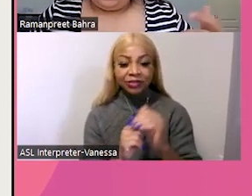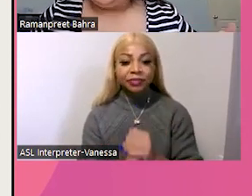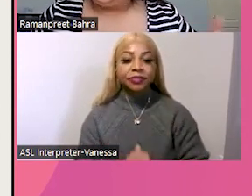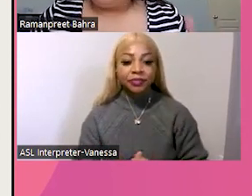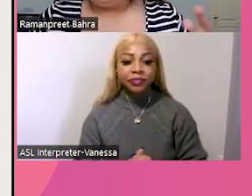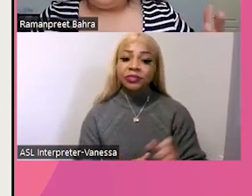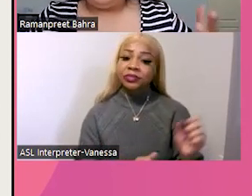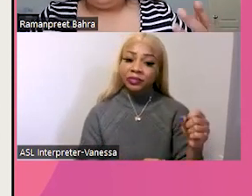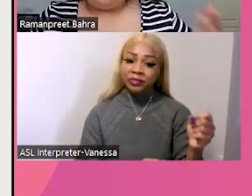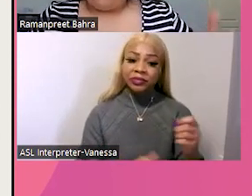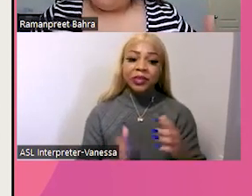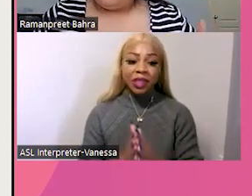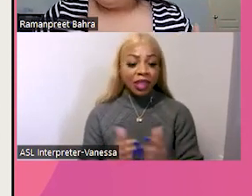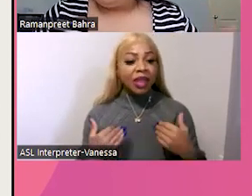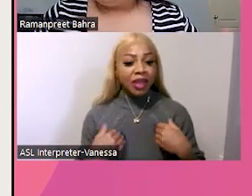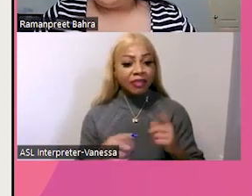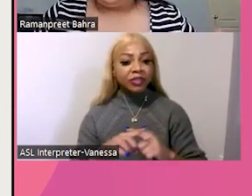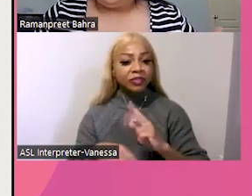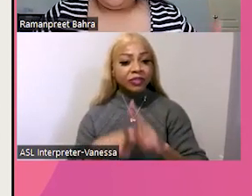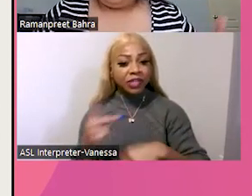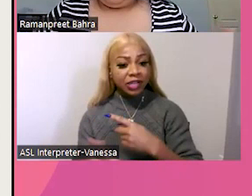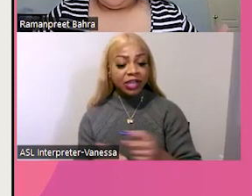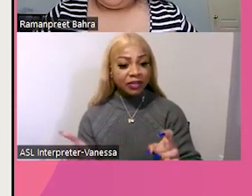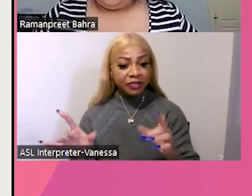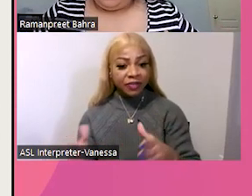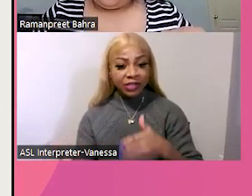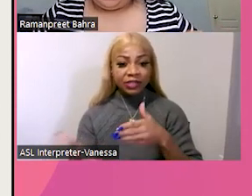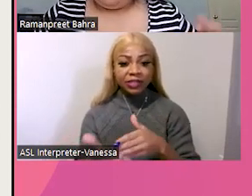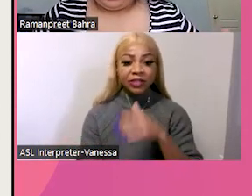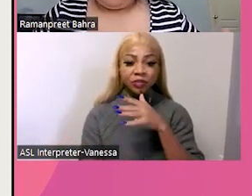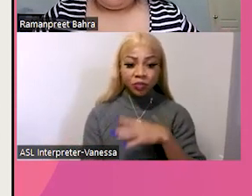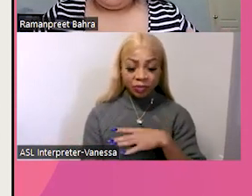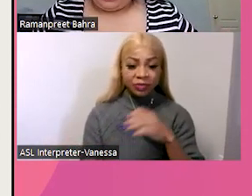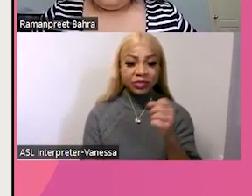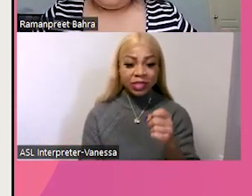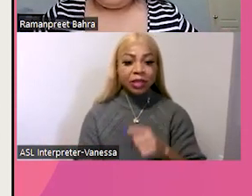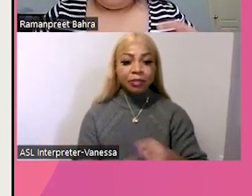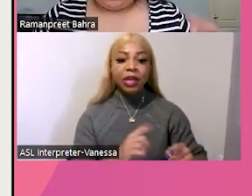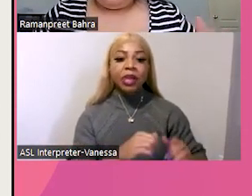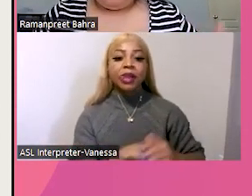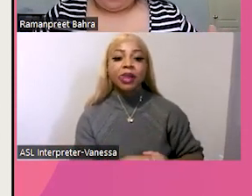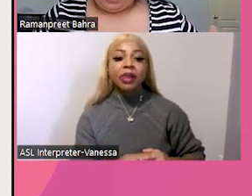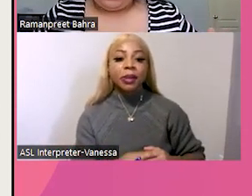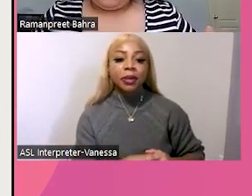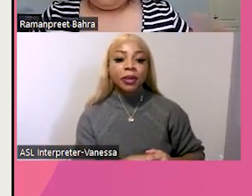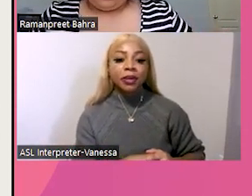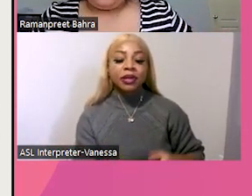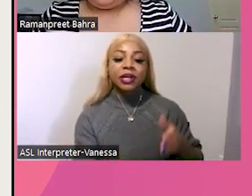fondée sur le sexe reste quand même assez peu étudié. Et une